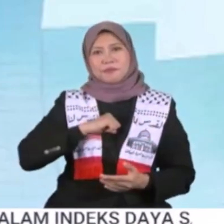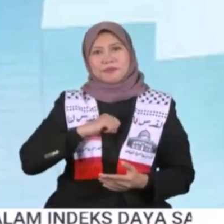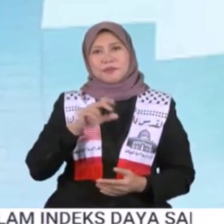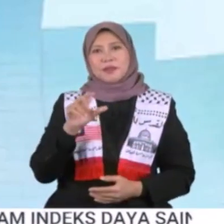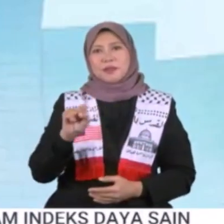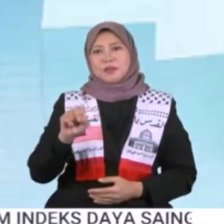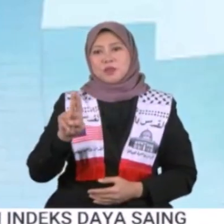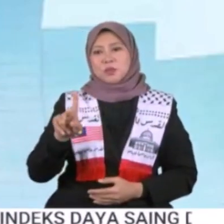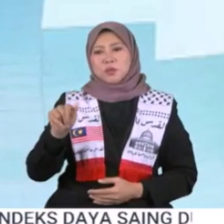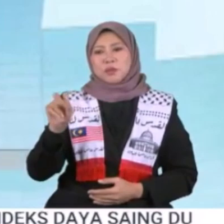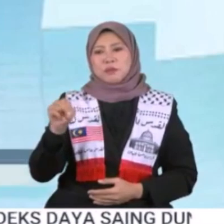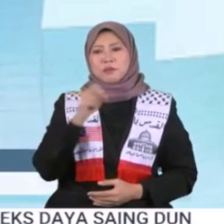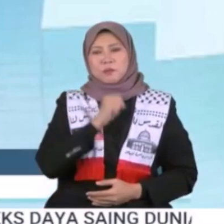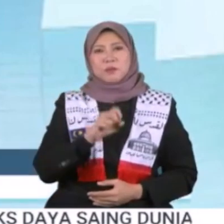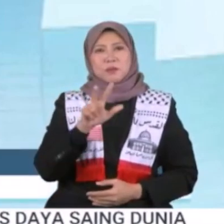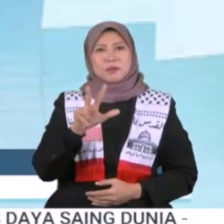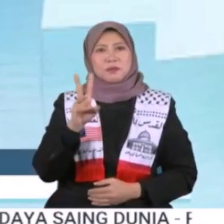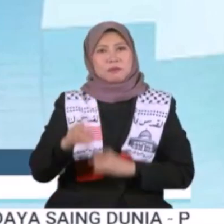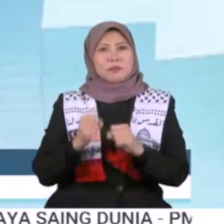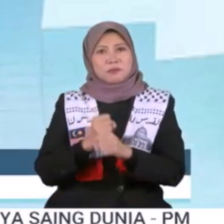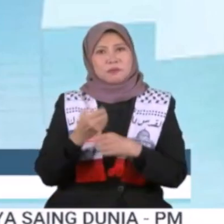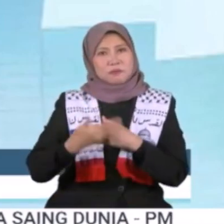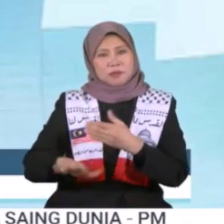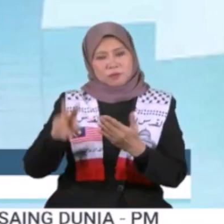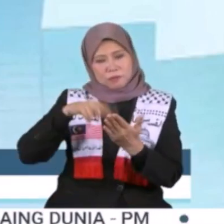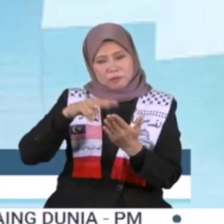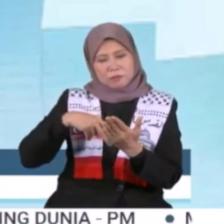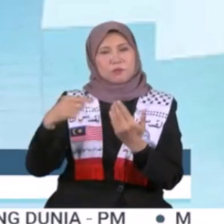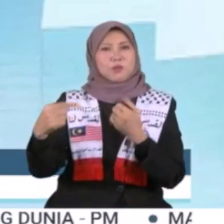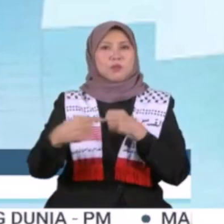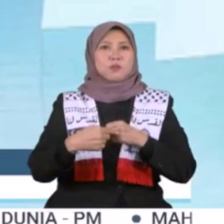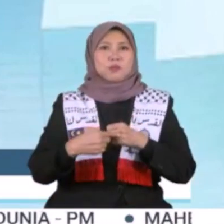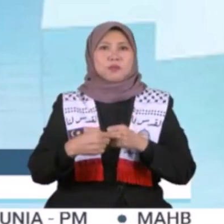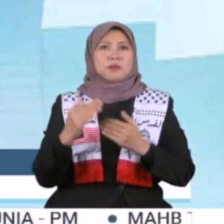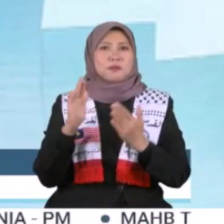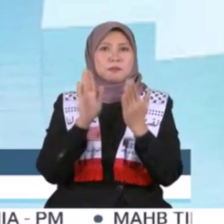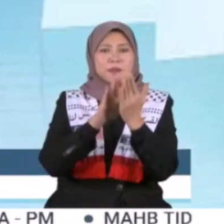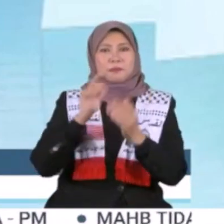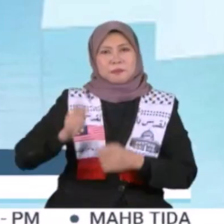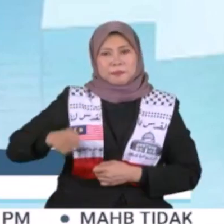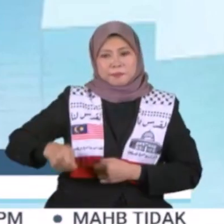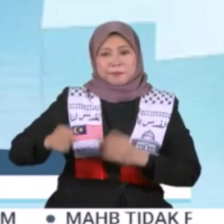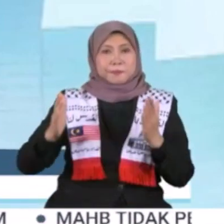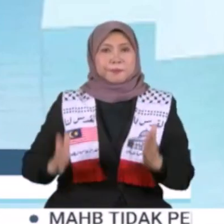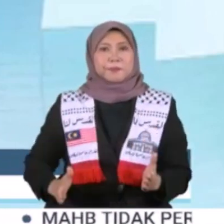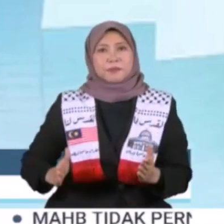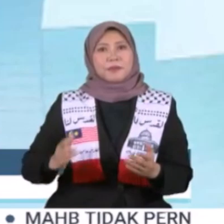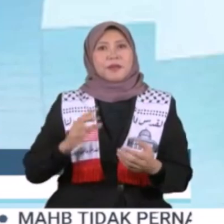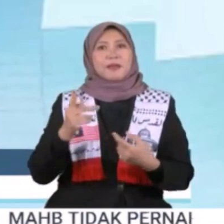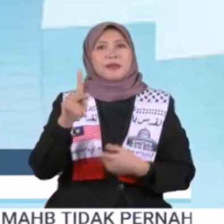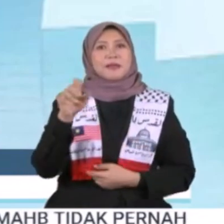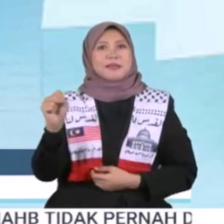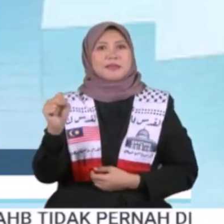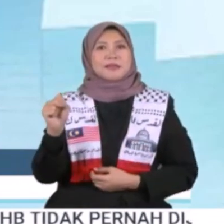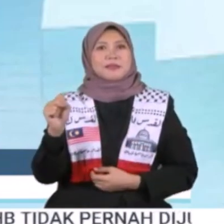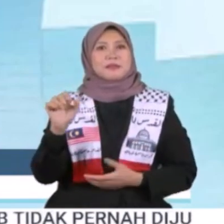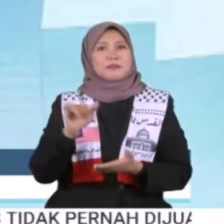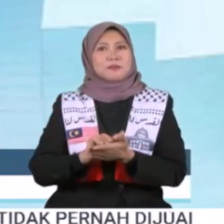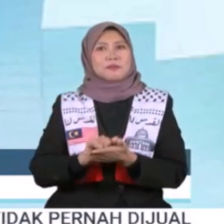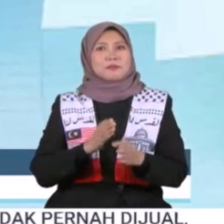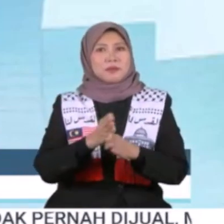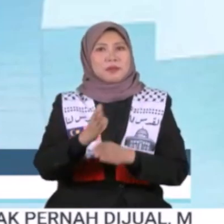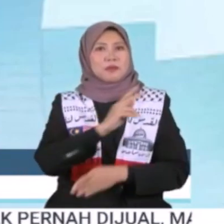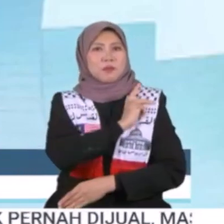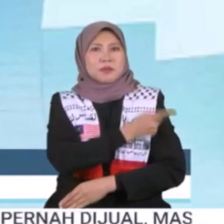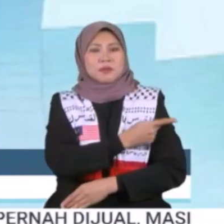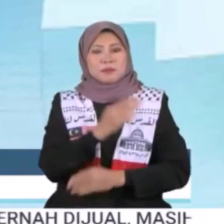tertuduh. KS Sugan, 36 tahun selepas pertuduhan dibacakan di hadapan Majistret, Siti Nora Sharif, berikutan kes terletak di bawah